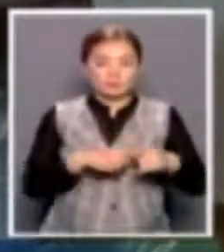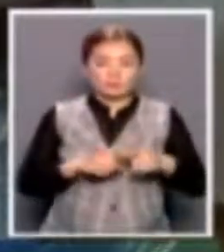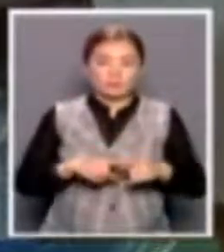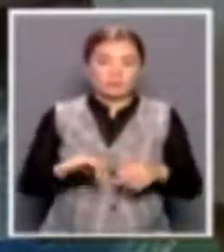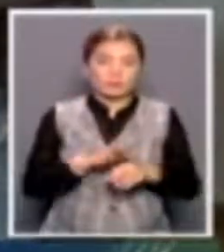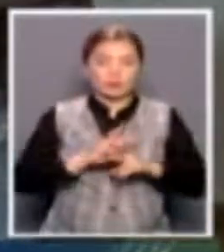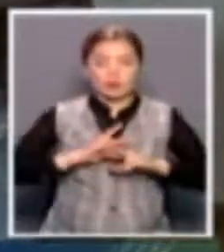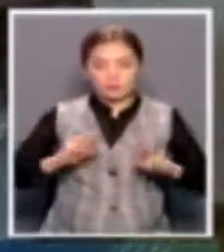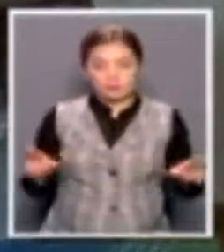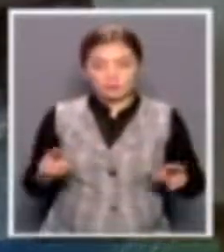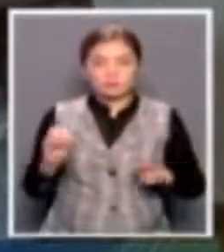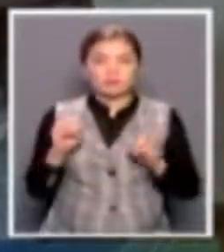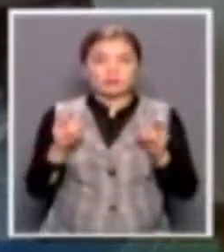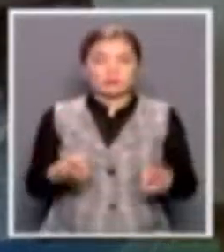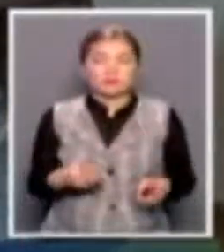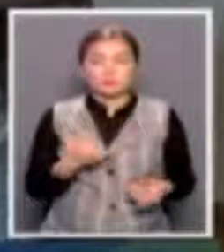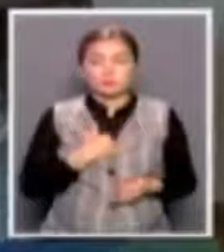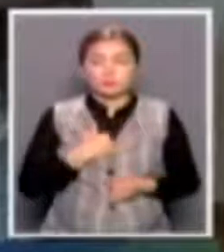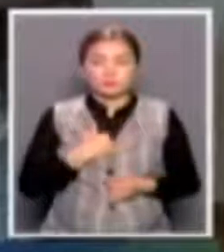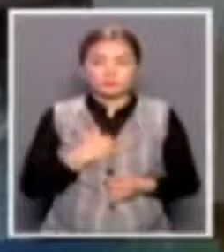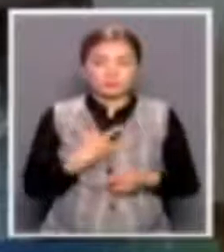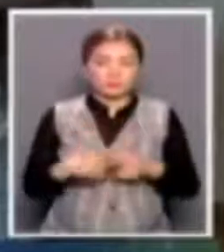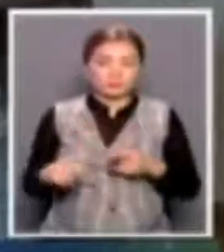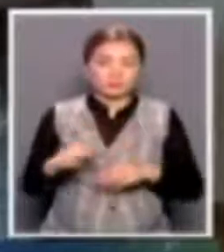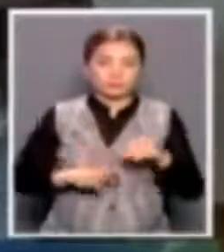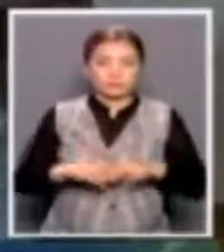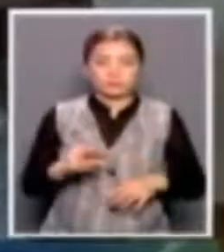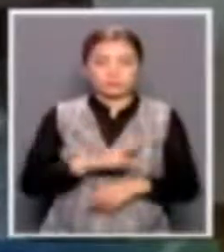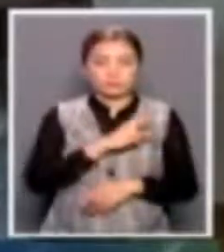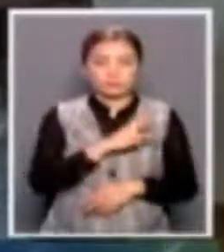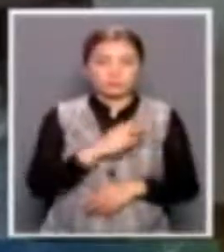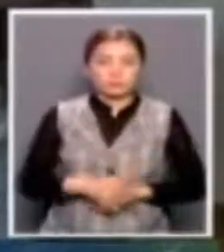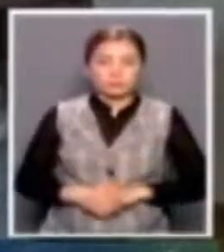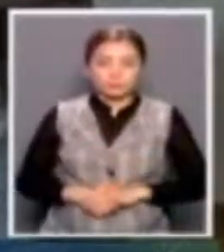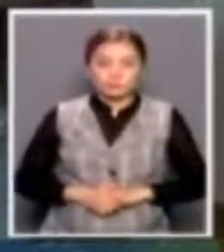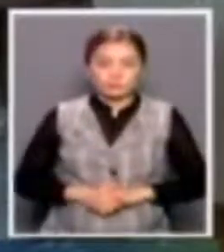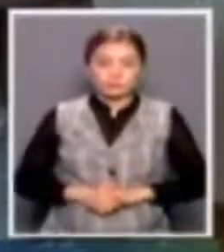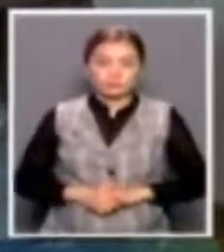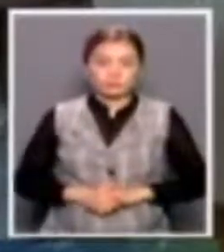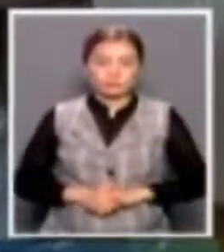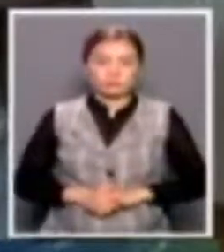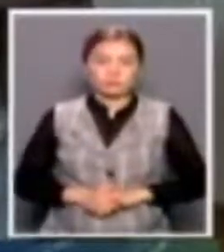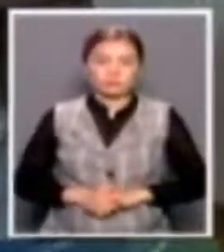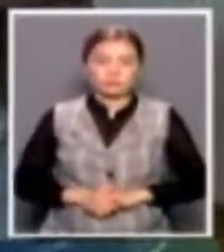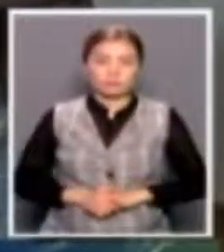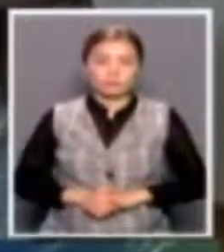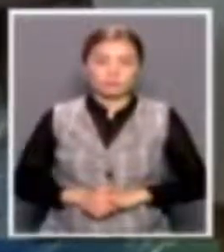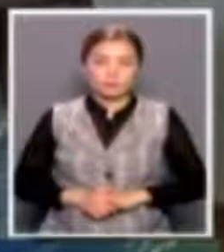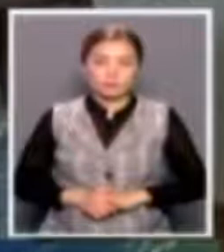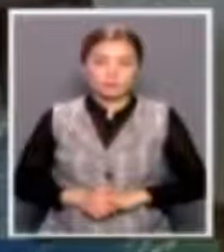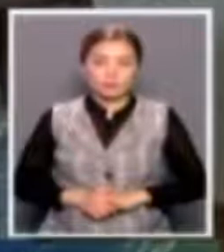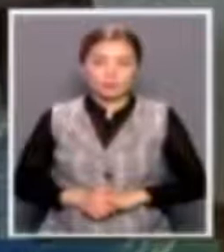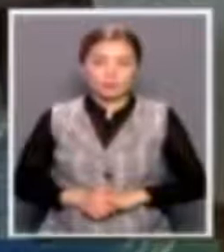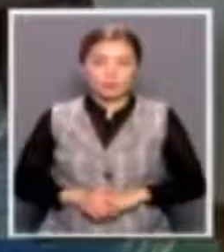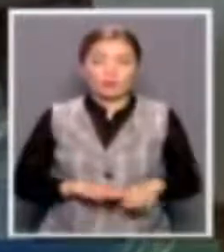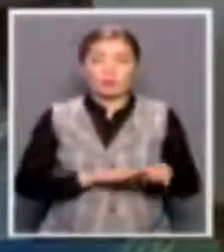ниткой, этой же спицей, у меня получится совершенно другая. Эта же схема пускай будет, но другая будет, не будет такая же. Они не могут